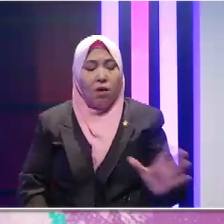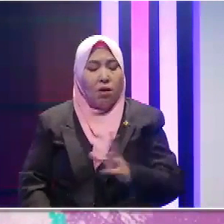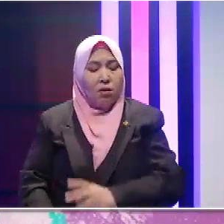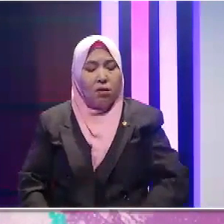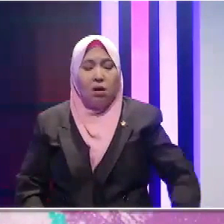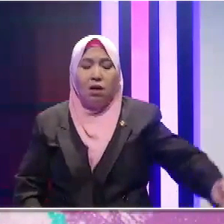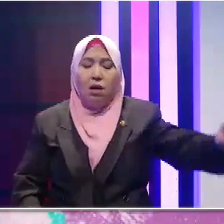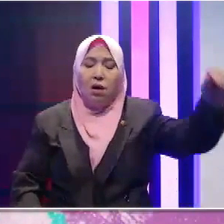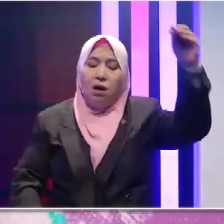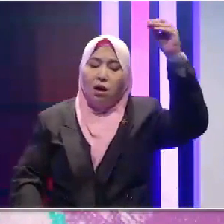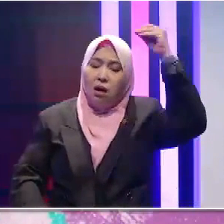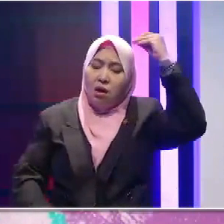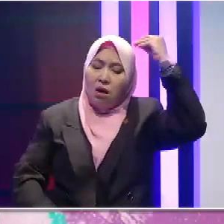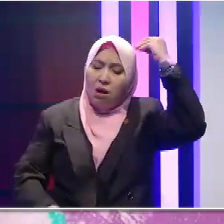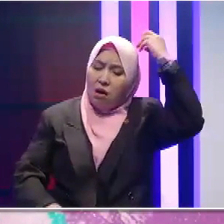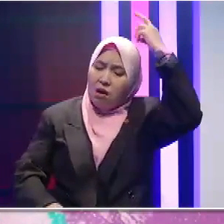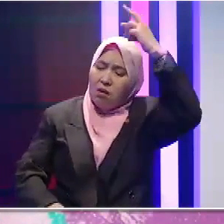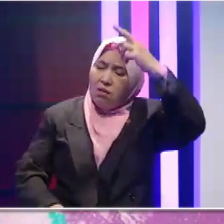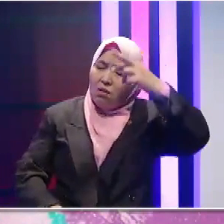رسولا